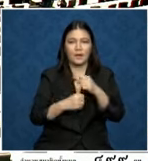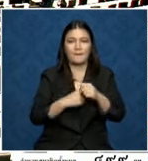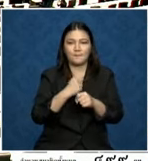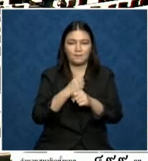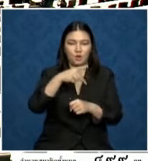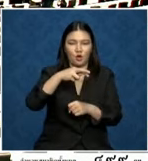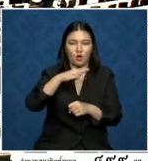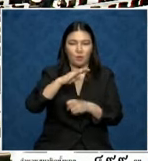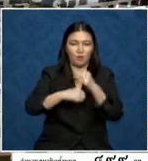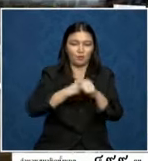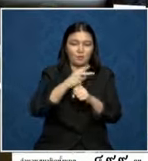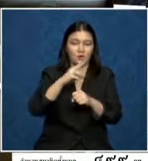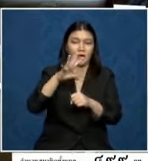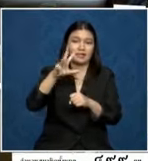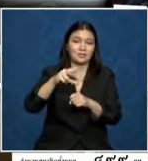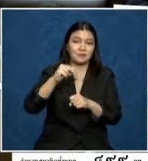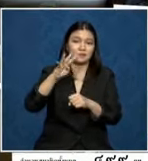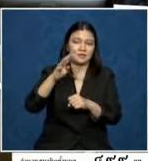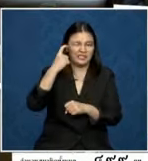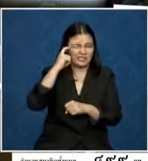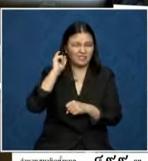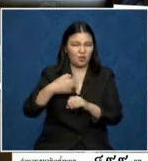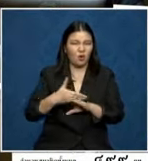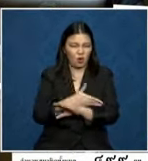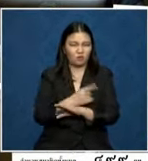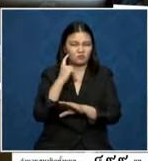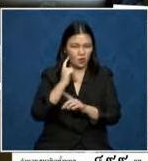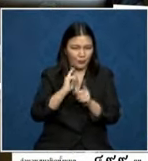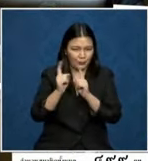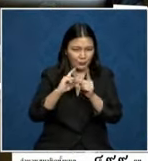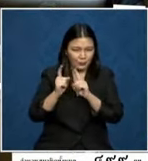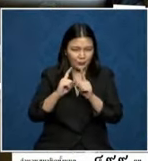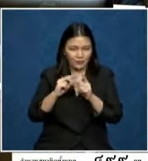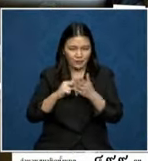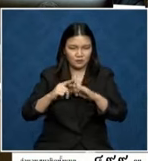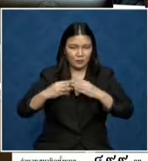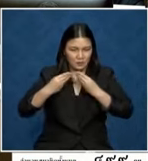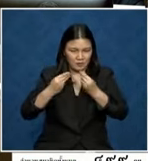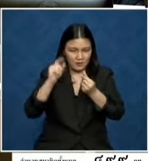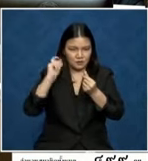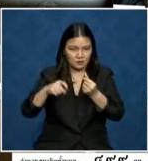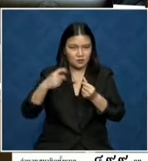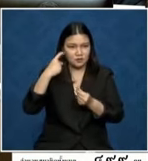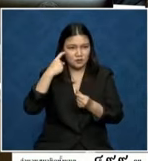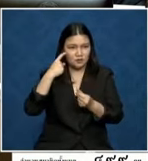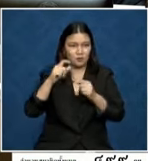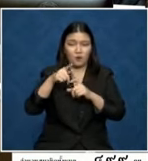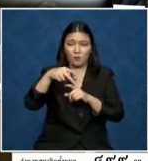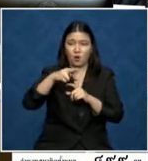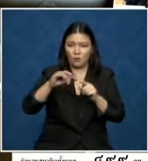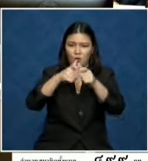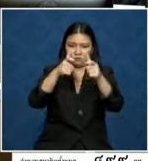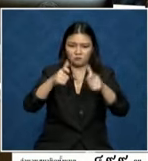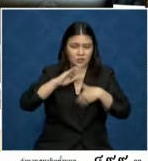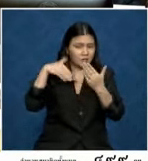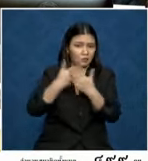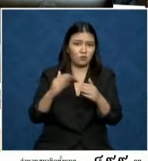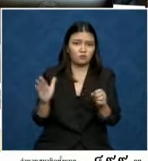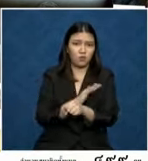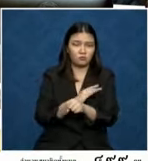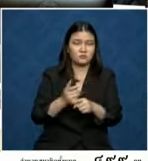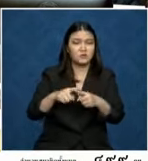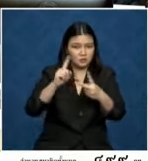กับผมเห็นว่าควรพิจารณาให้ถี่ถ้วนอีกครั้งหนึ่งว่าควรที่ยกเลิกพระราชบัญญัติฉบับนี้ทั้งฉบับหรือควรที่จะมีการแก้ไขเ